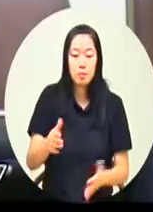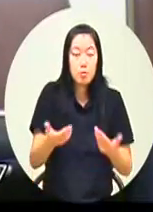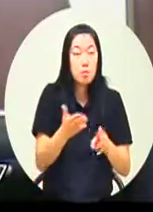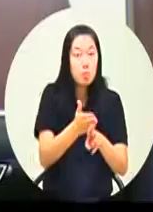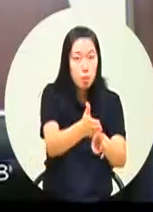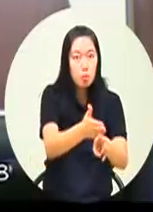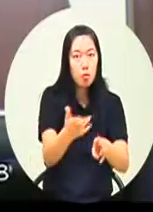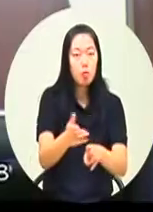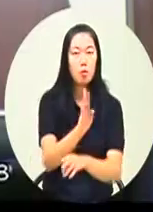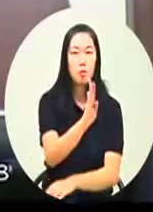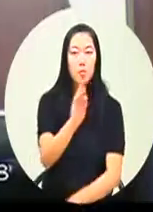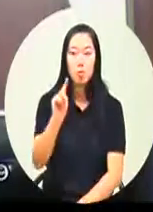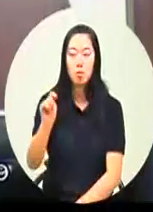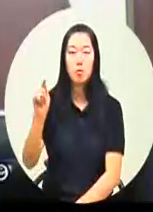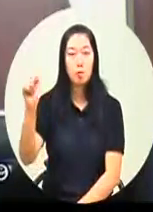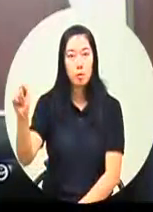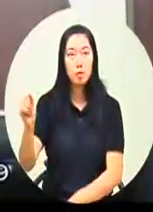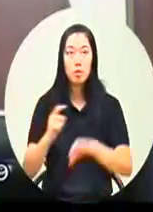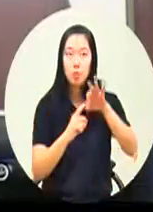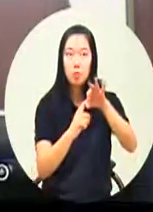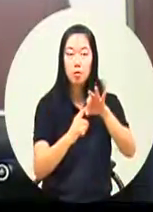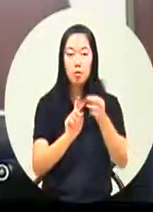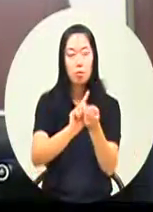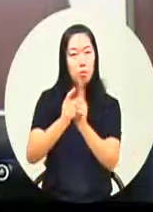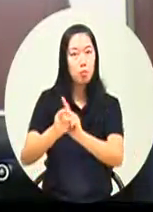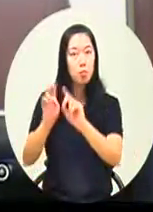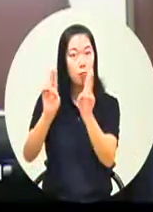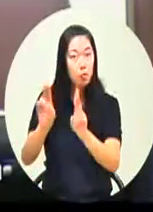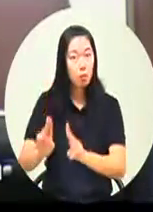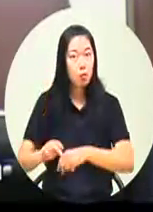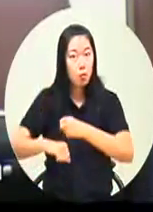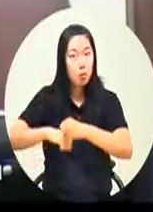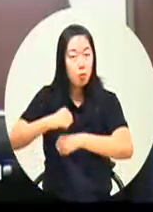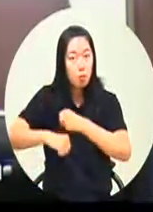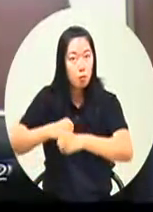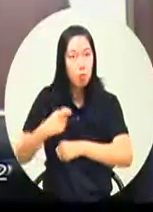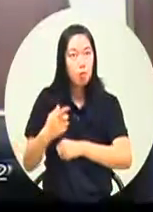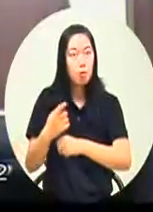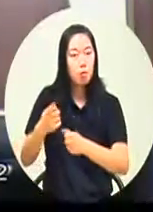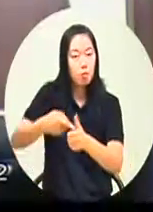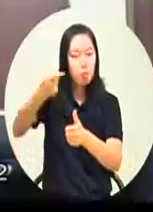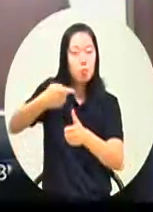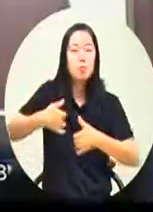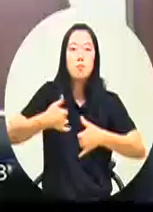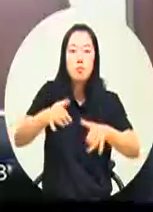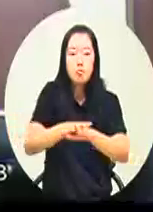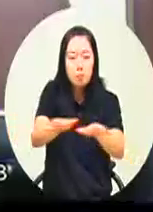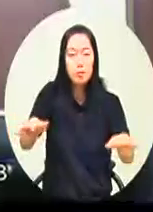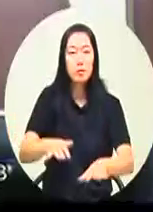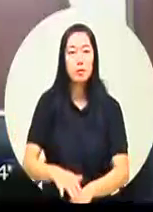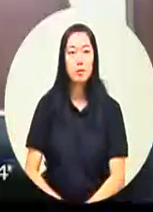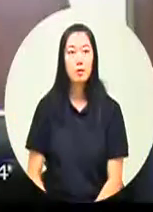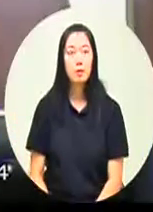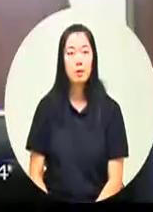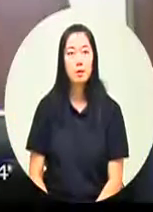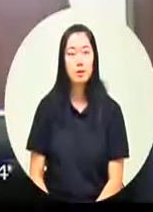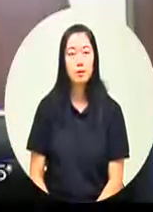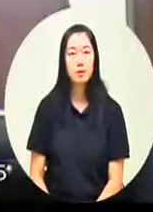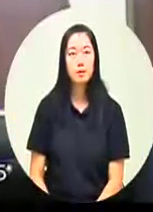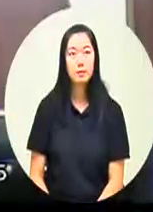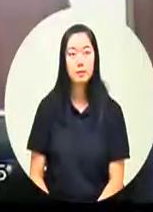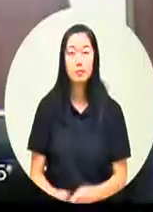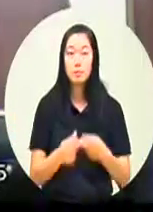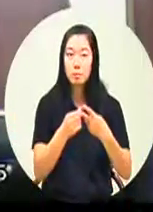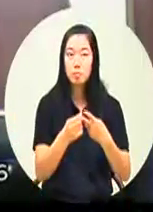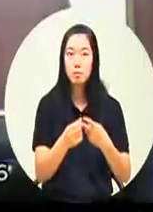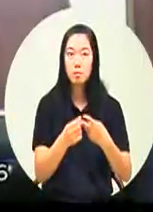或 BRT 或者公车电动化或者路网，那个是第一优先的。第二个就是所谓